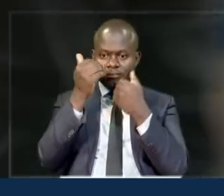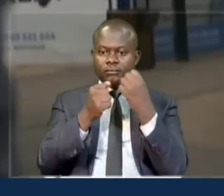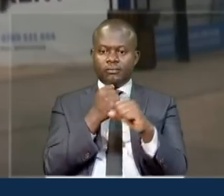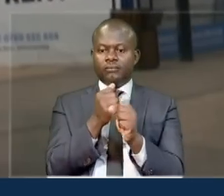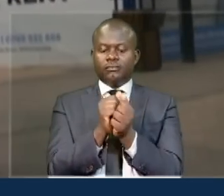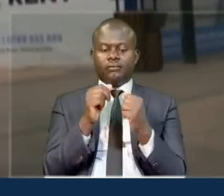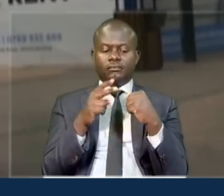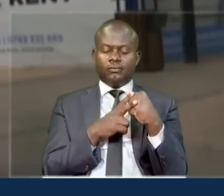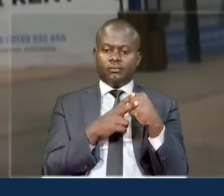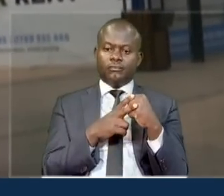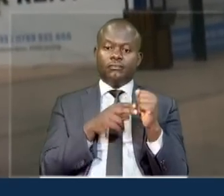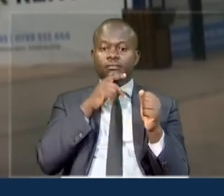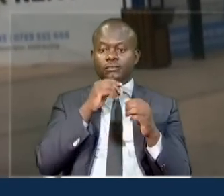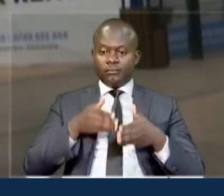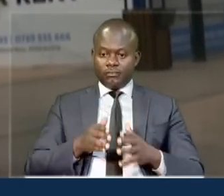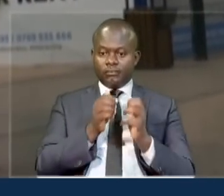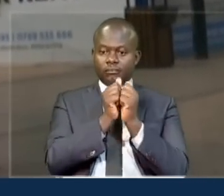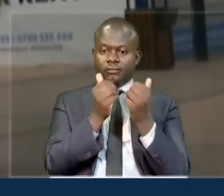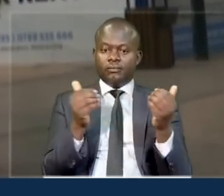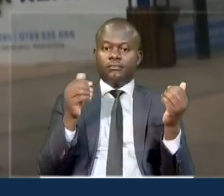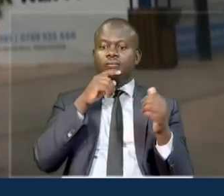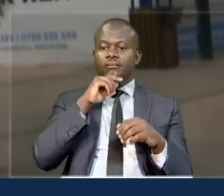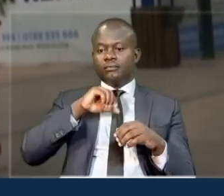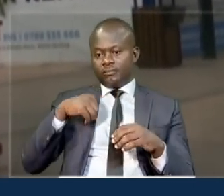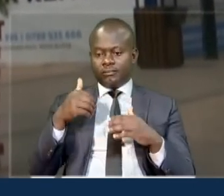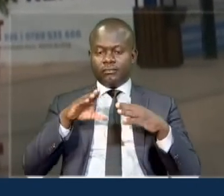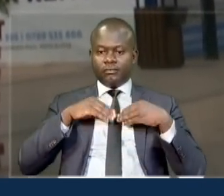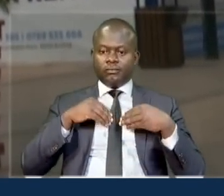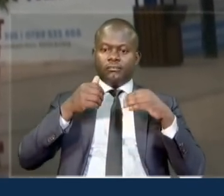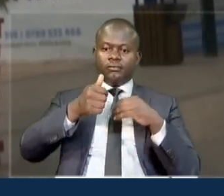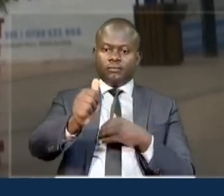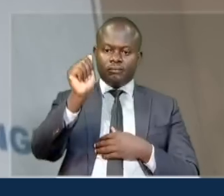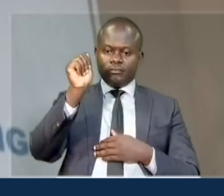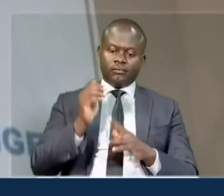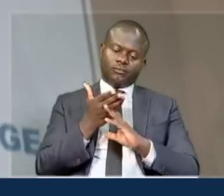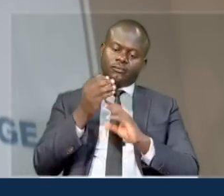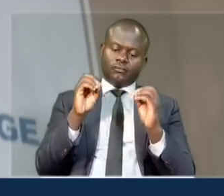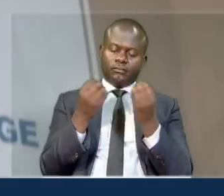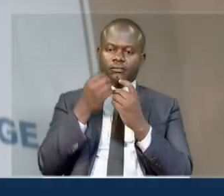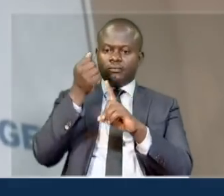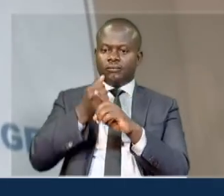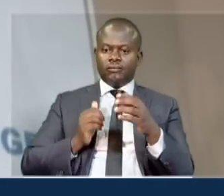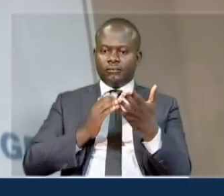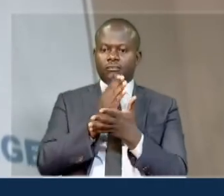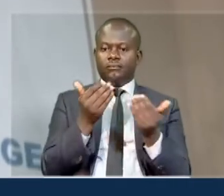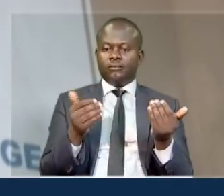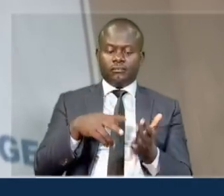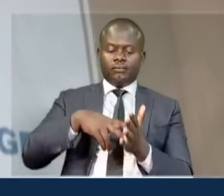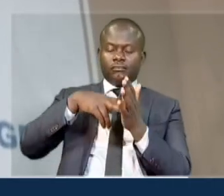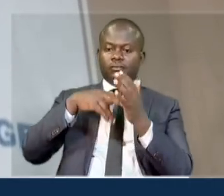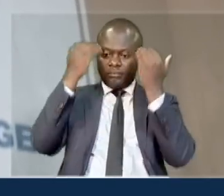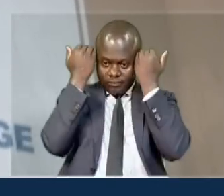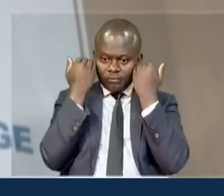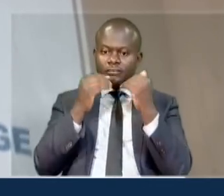17 umugabo babyaranye umwana w'umuhungu yaranze kwemera ko ari uwe binyuze mu muryango harani uburenganzira bw'abana haguruka